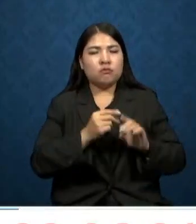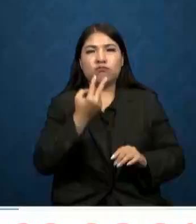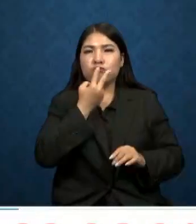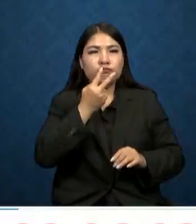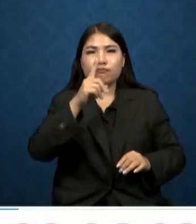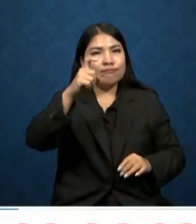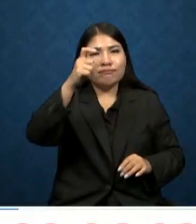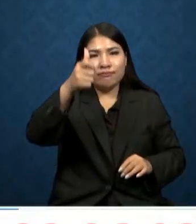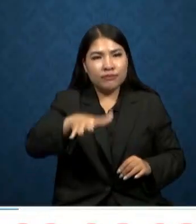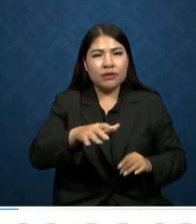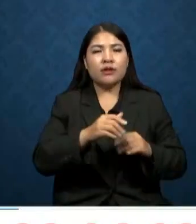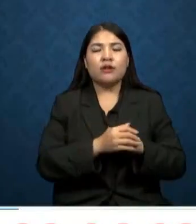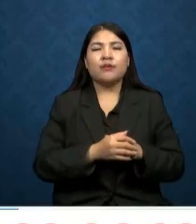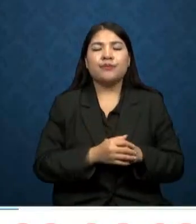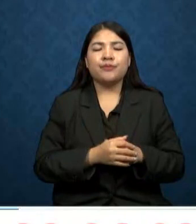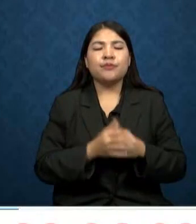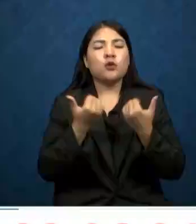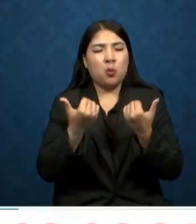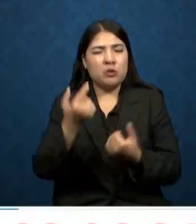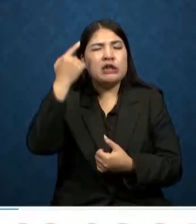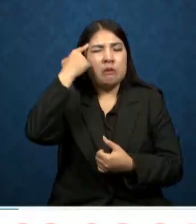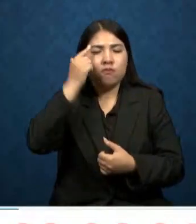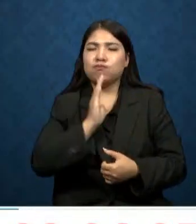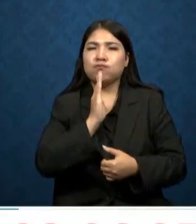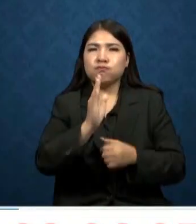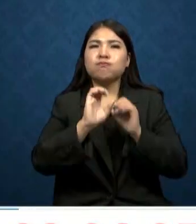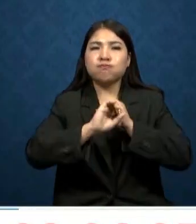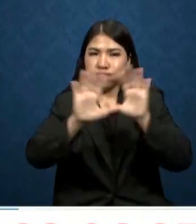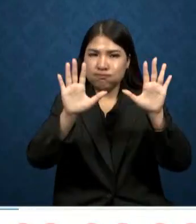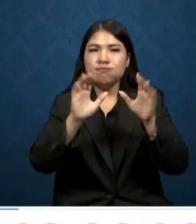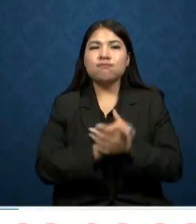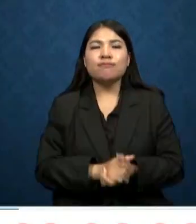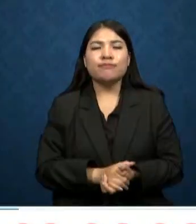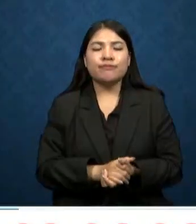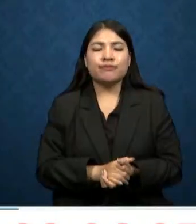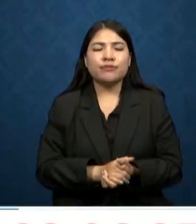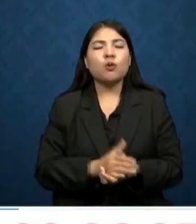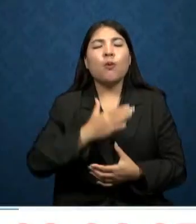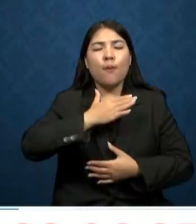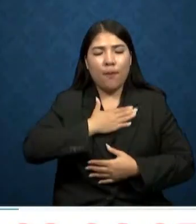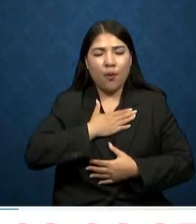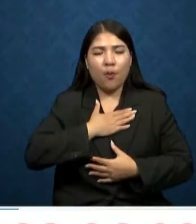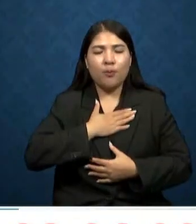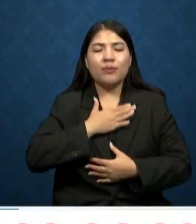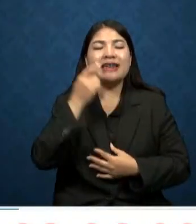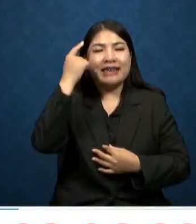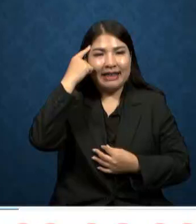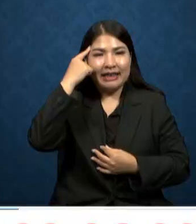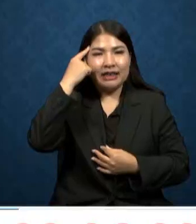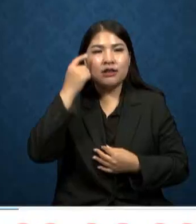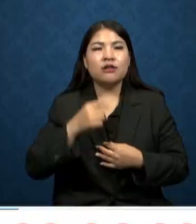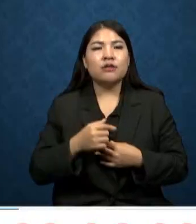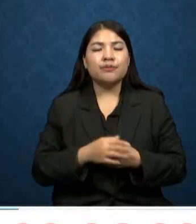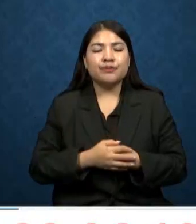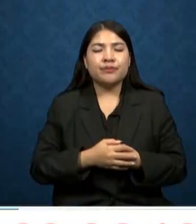ได้ผมว่ามันจะมีความโปร่งใสในตรงนี้มากขึ้นก็คิดว่าสิ่งที่